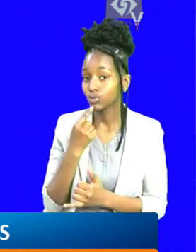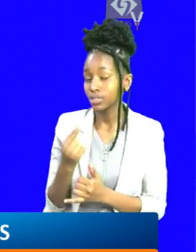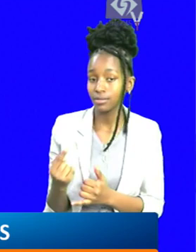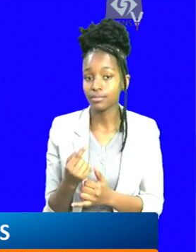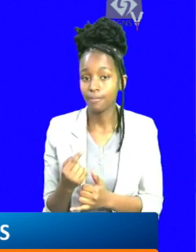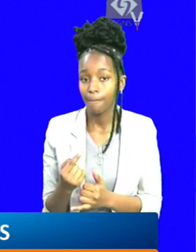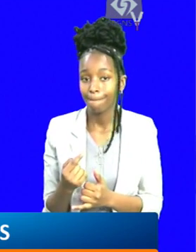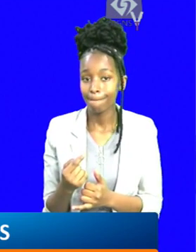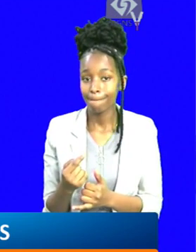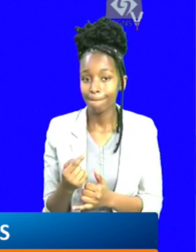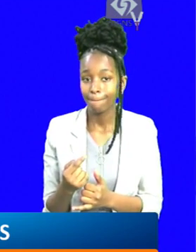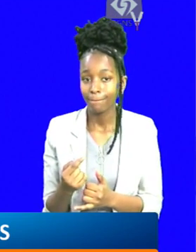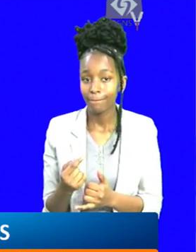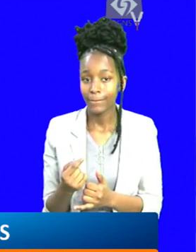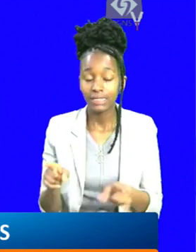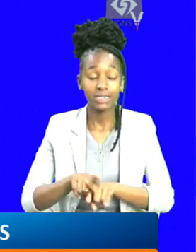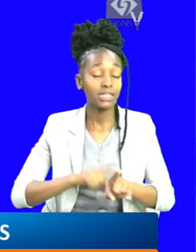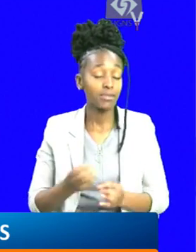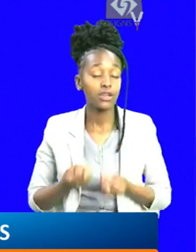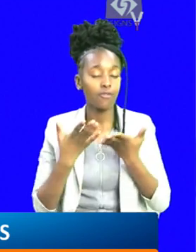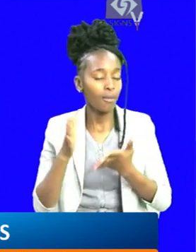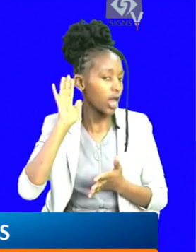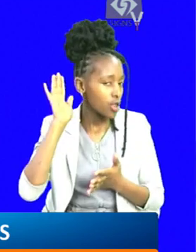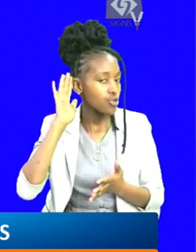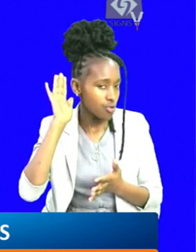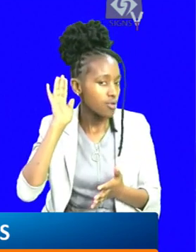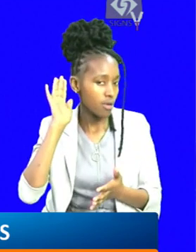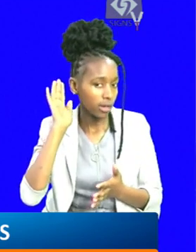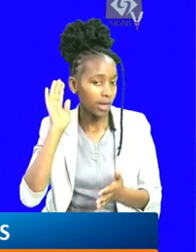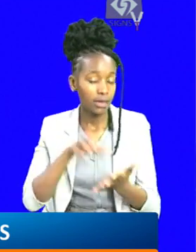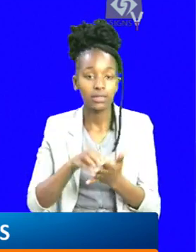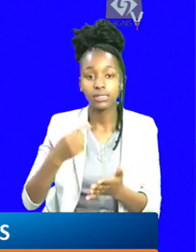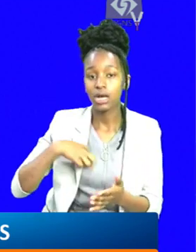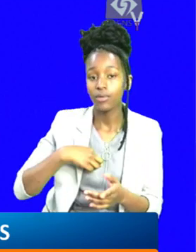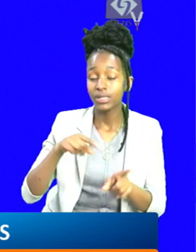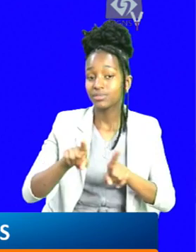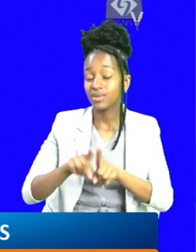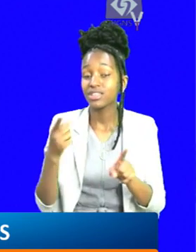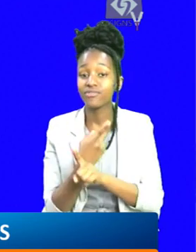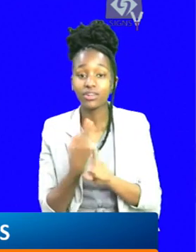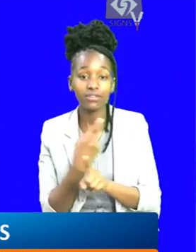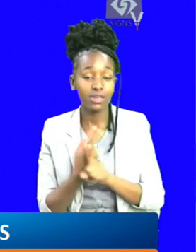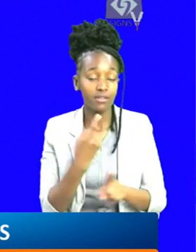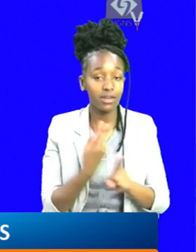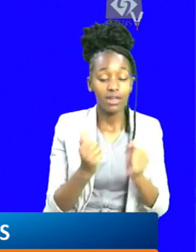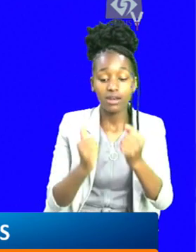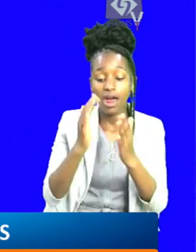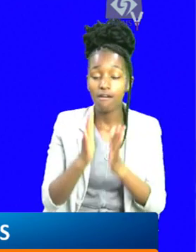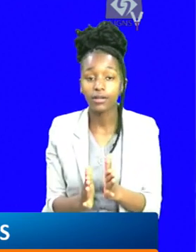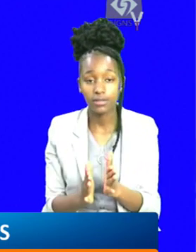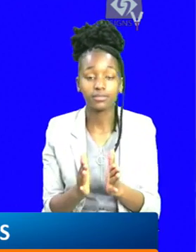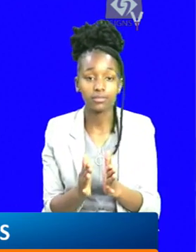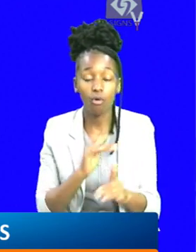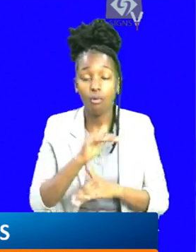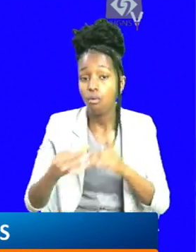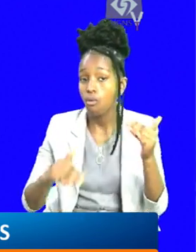na matatu ndio narudi kwa test? Kwa nini sio personal? We've had discussions since yesterday and today and we have